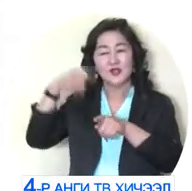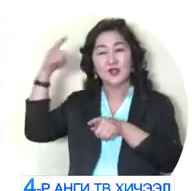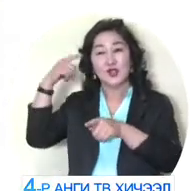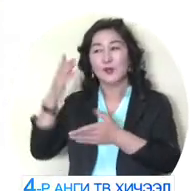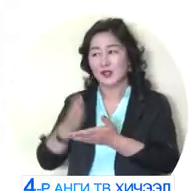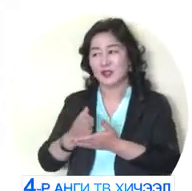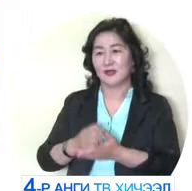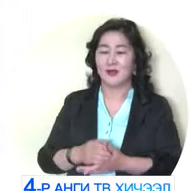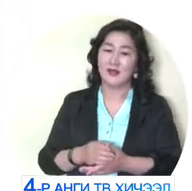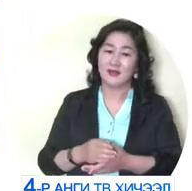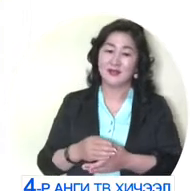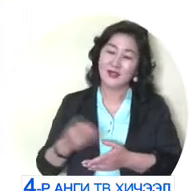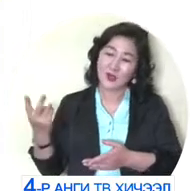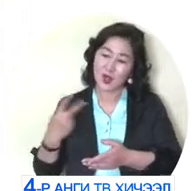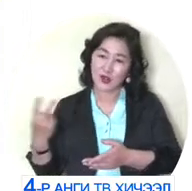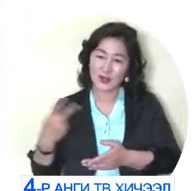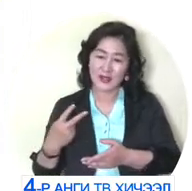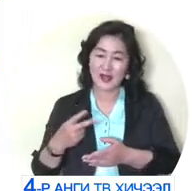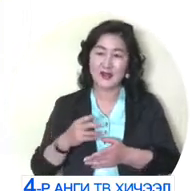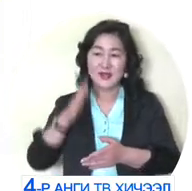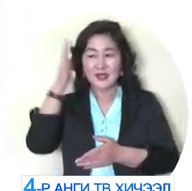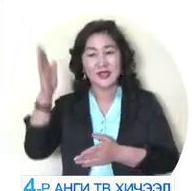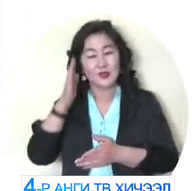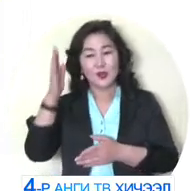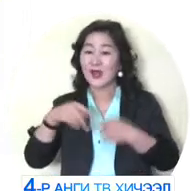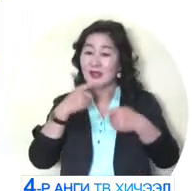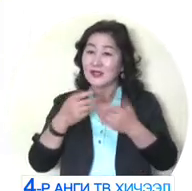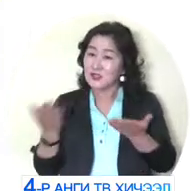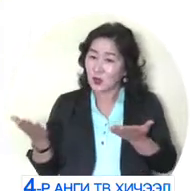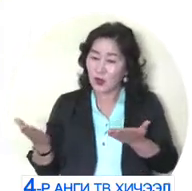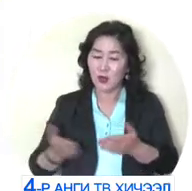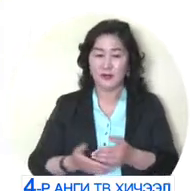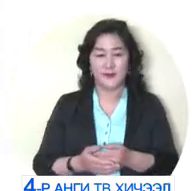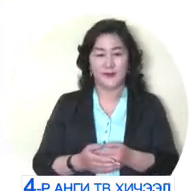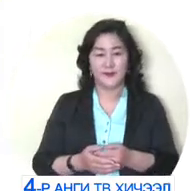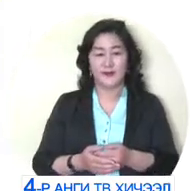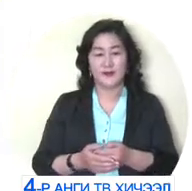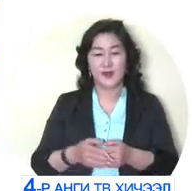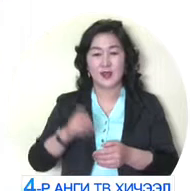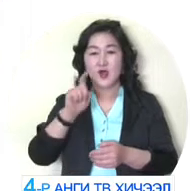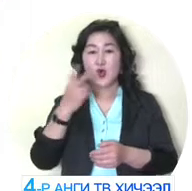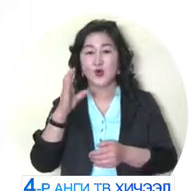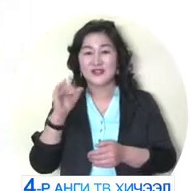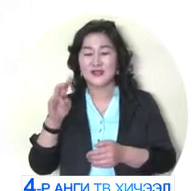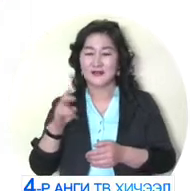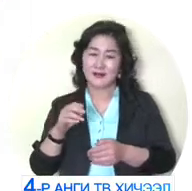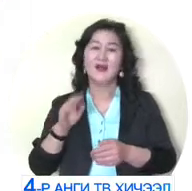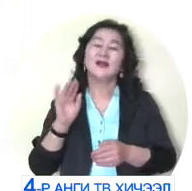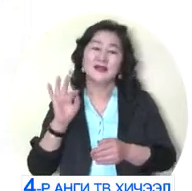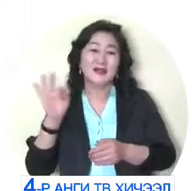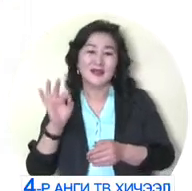Ингүн. Хоёулаа ирээдүйнхээ тухай ярих уу? Хүслэн тгий. Сайхан санаа